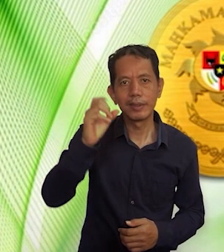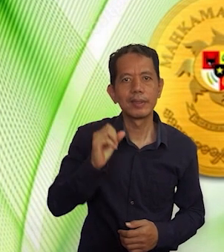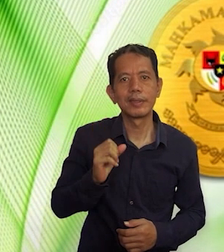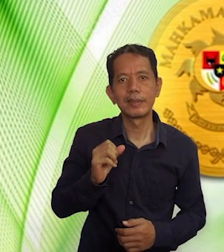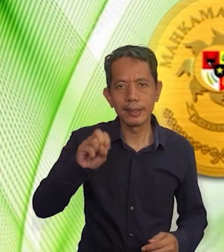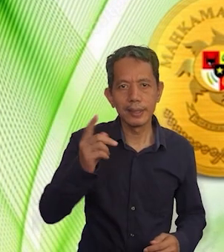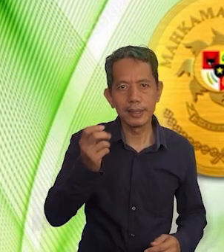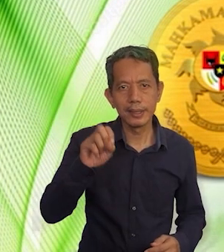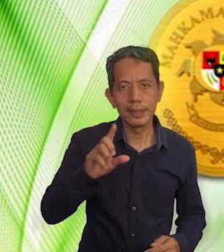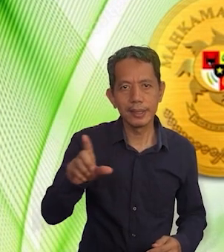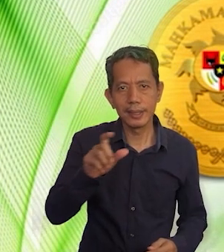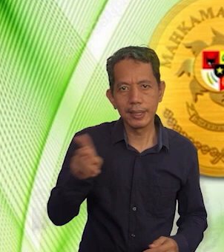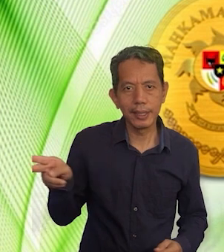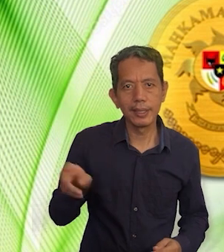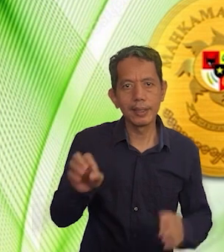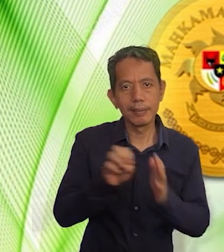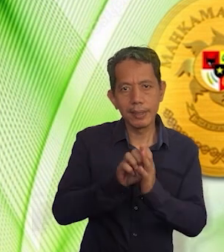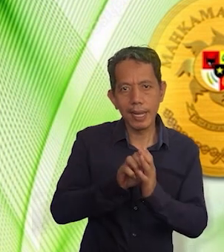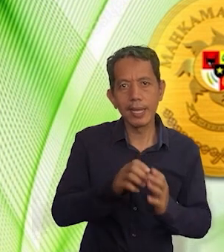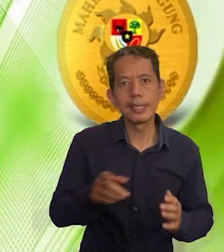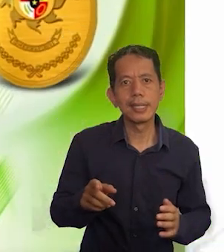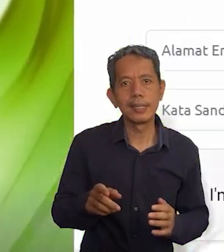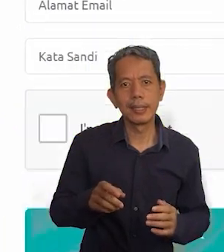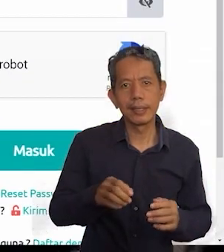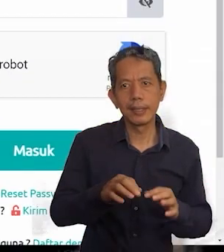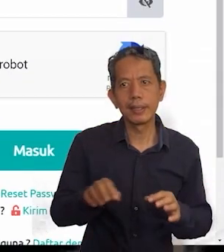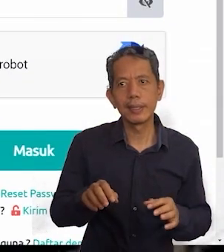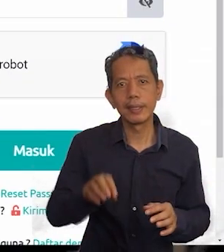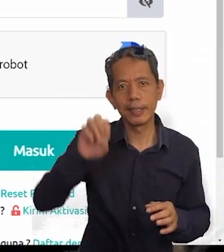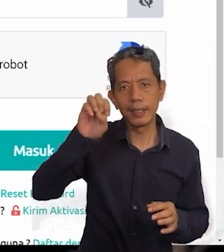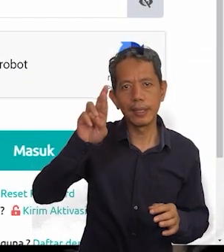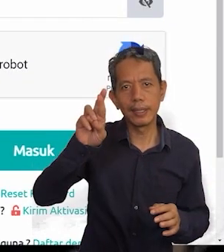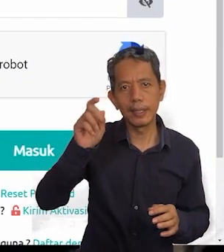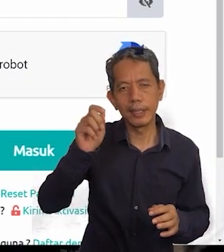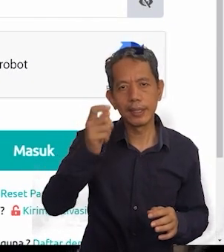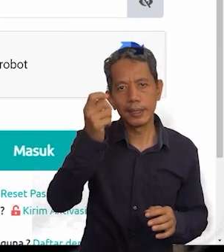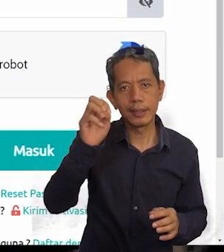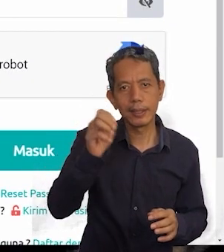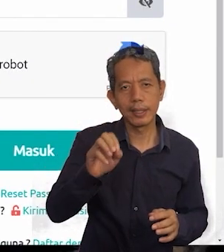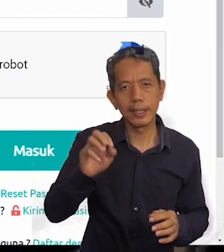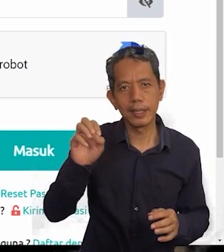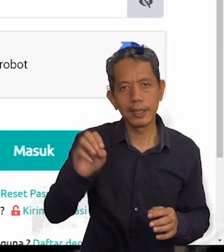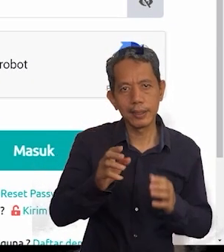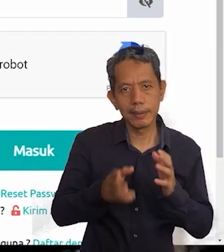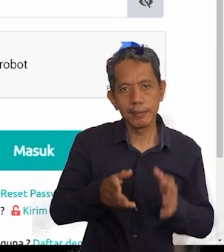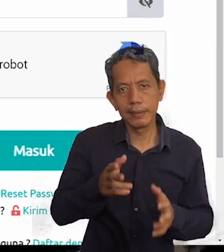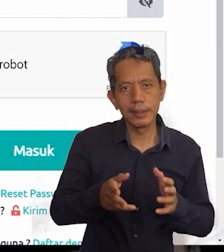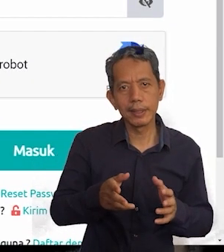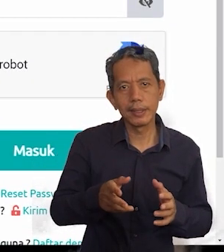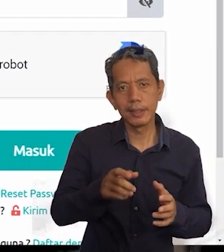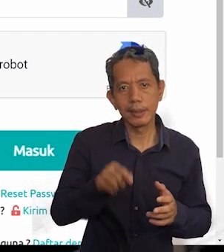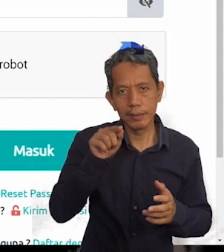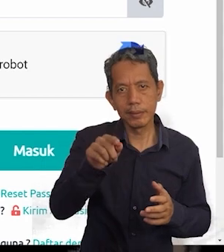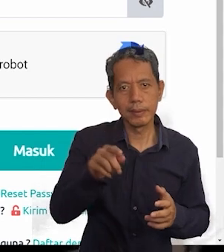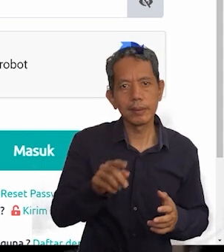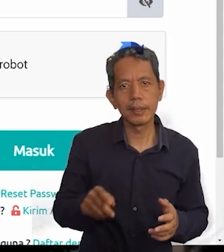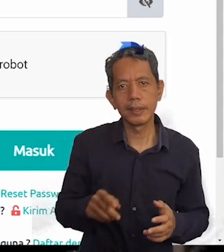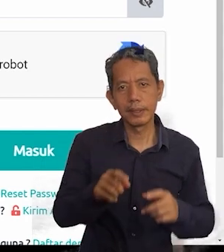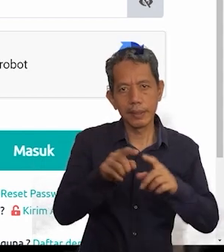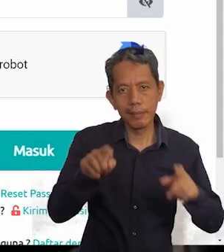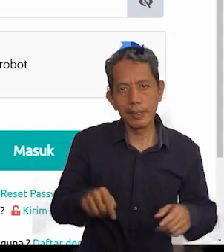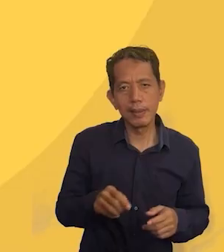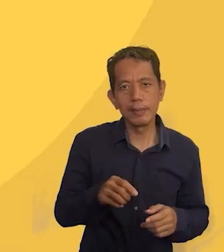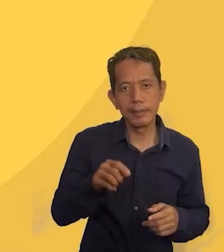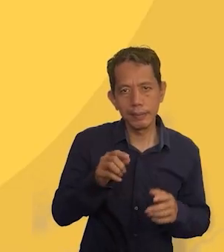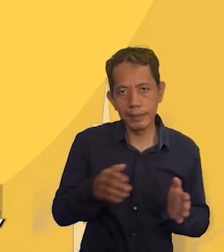Setelah berhasil mengakses aplikasi Era Terang, maka akan menunjukkan tampilan berikut